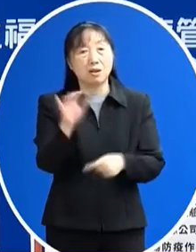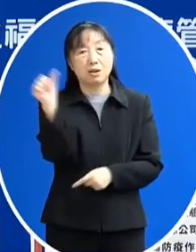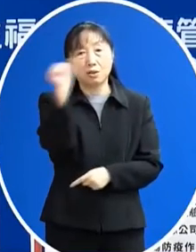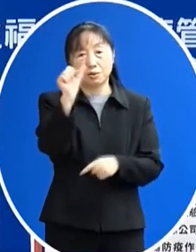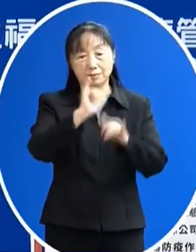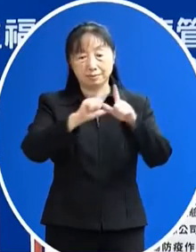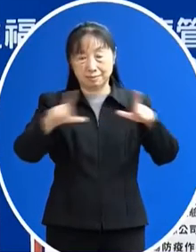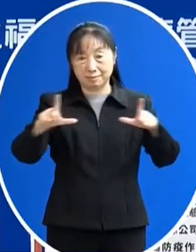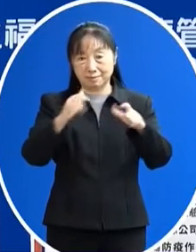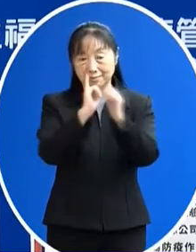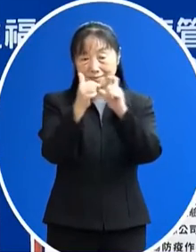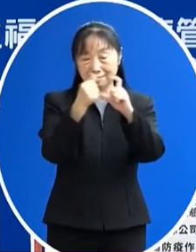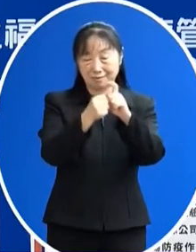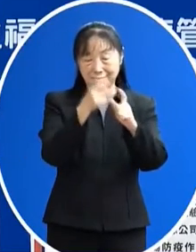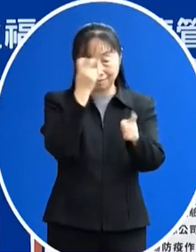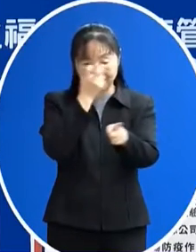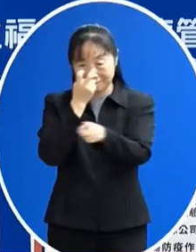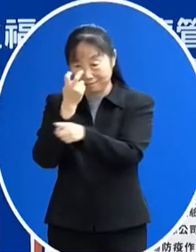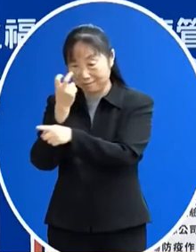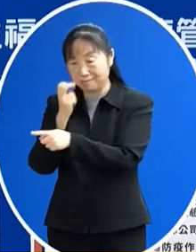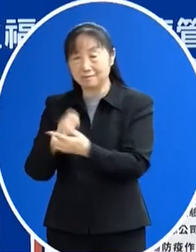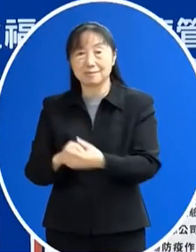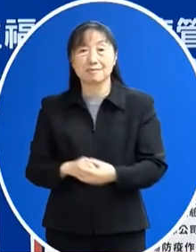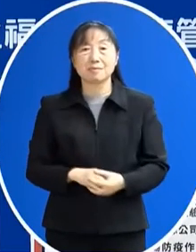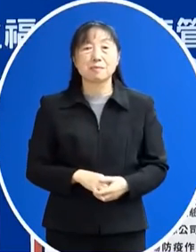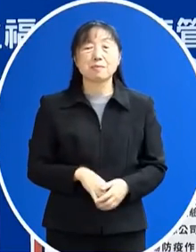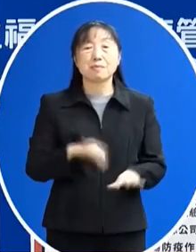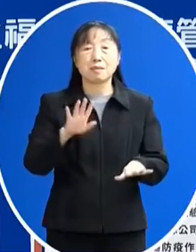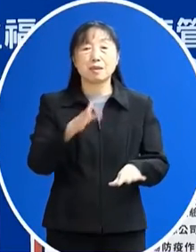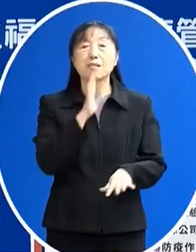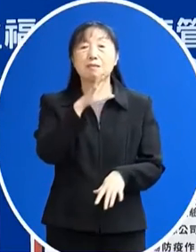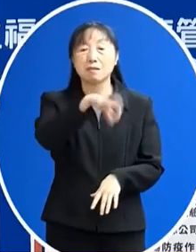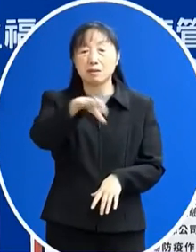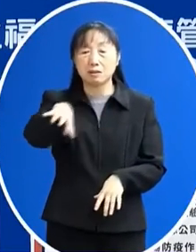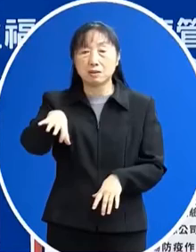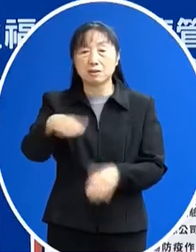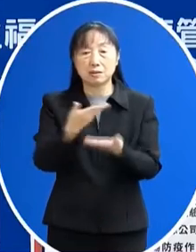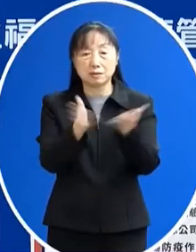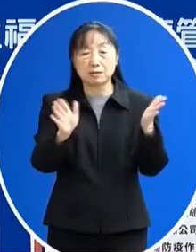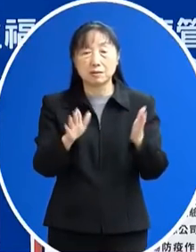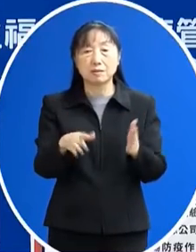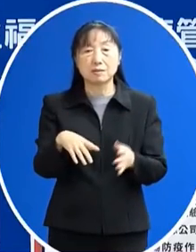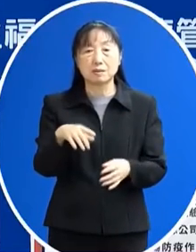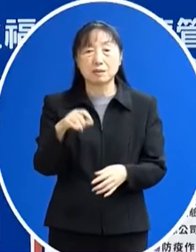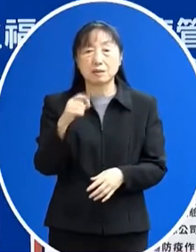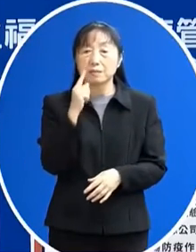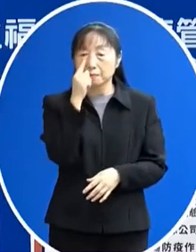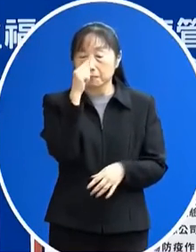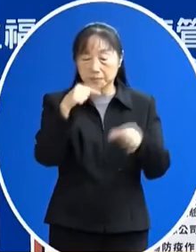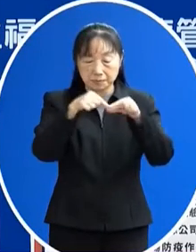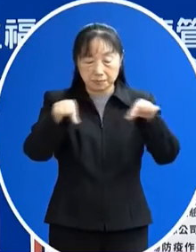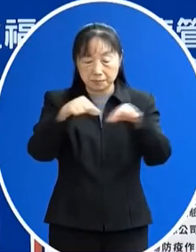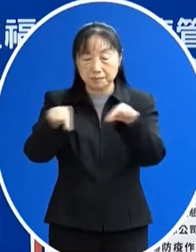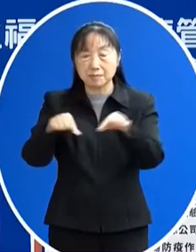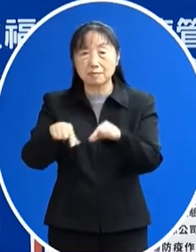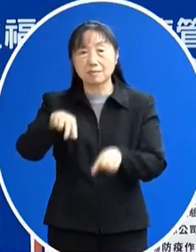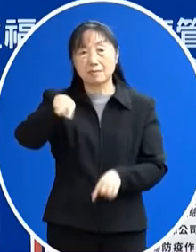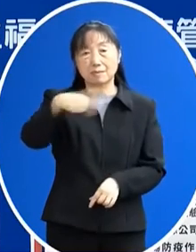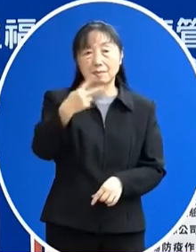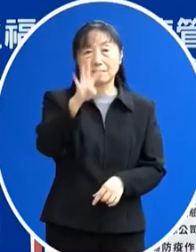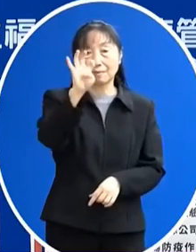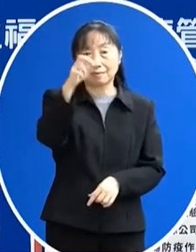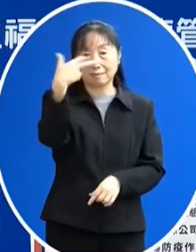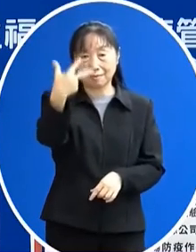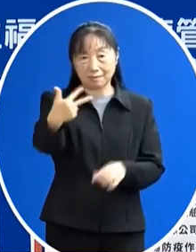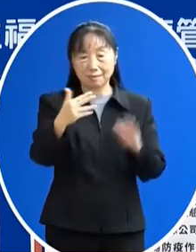社区监测。那现在在社区监测在定点发放这个快筛的话，总共有247家的诊